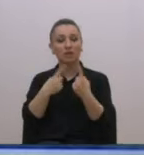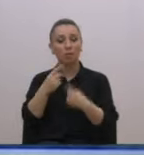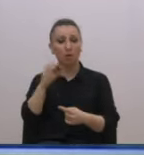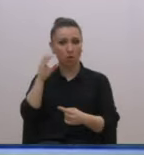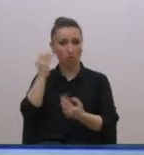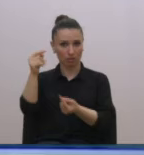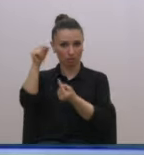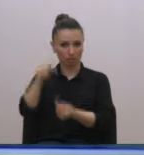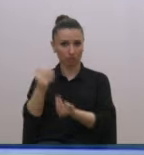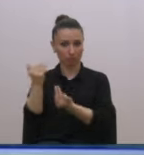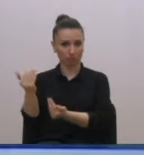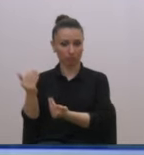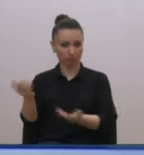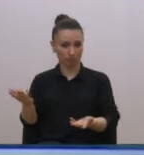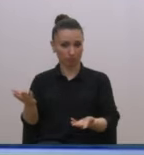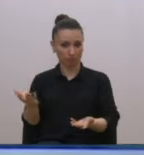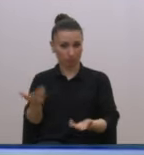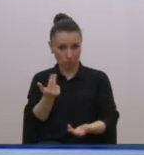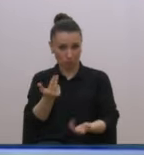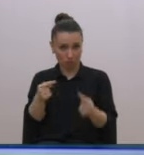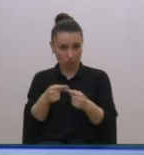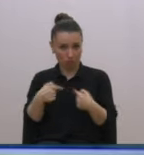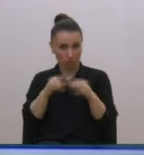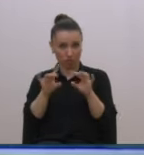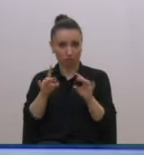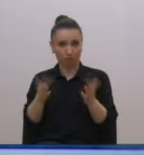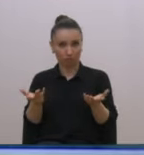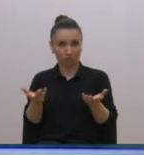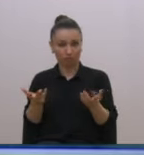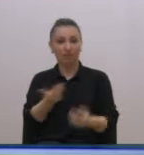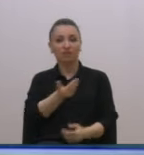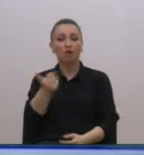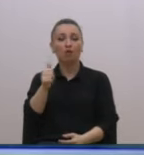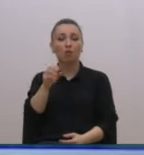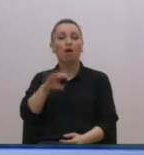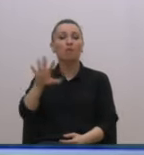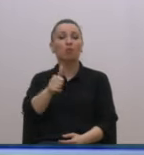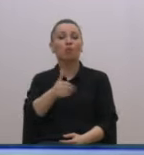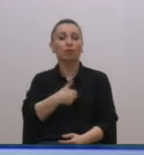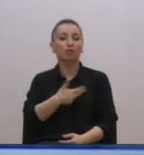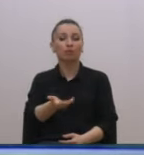მოსმენა ხო აი ხო ესე არის თქვენ როგორი ევროპა გინდათ